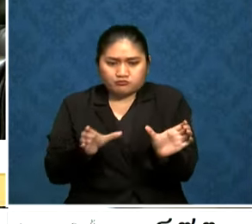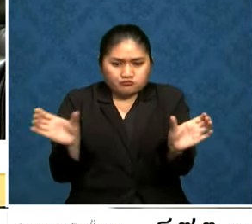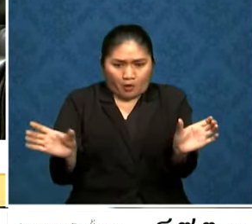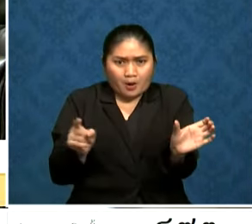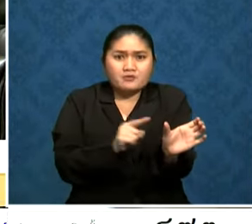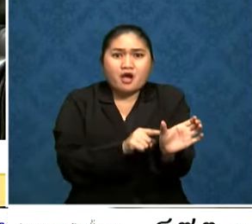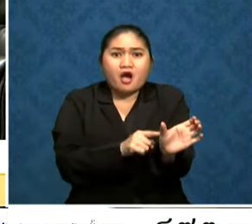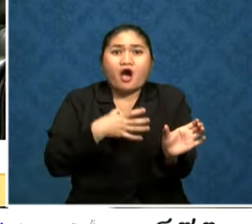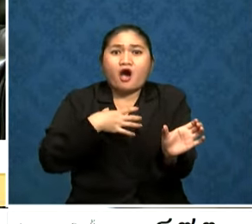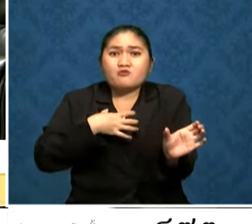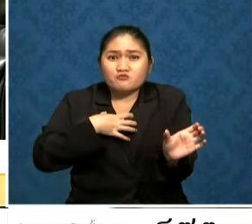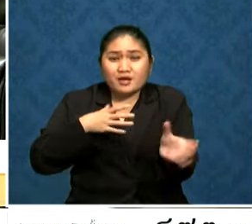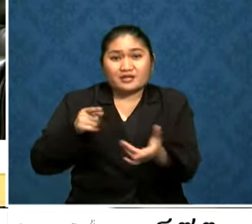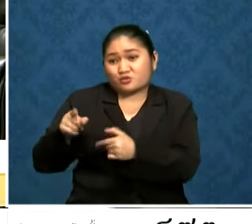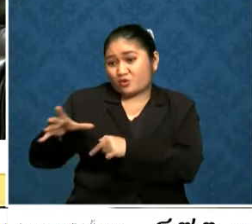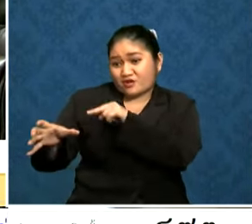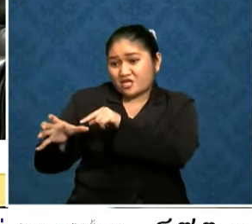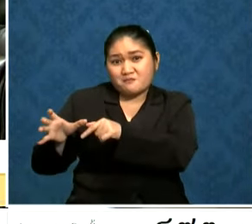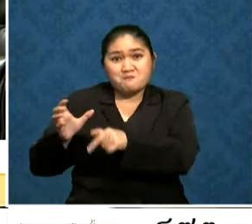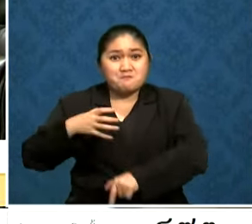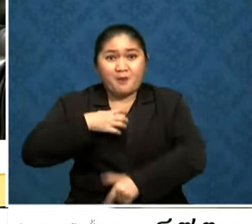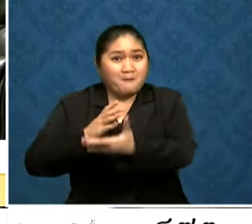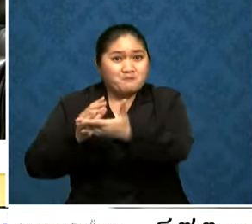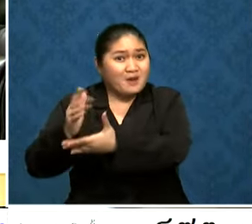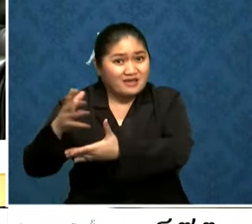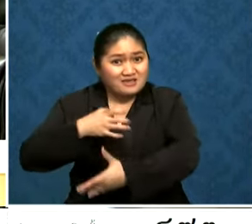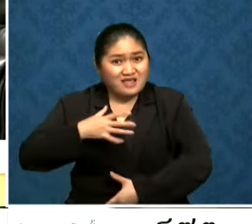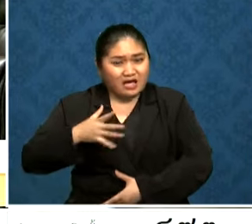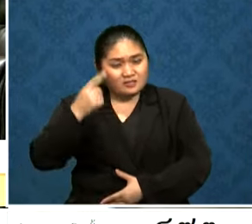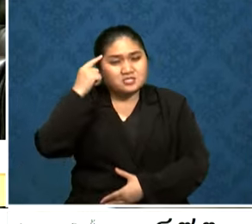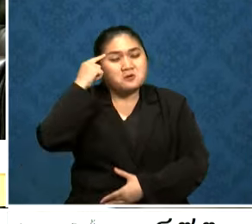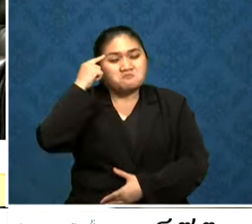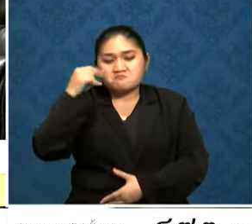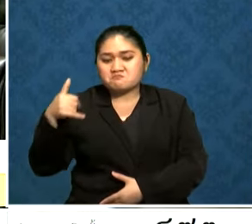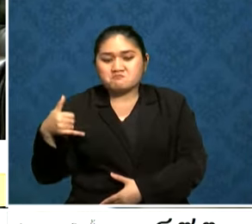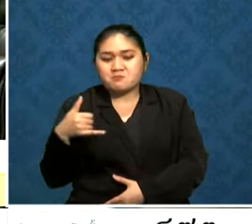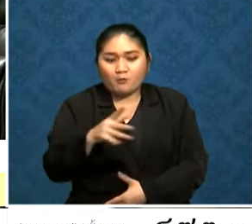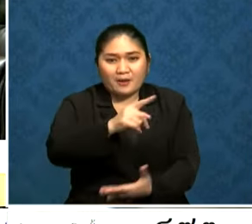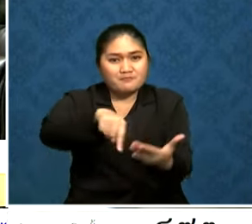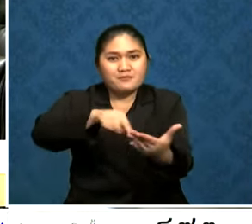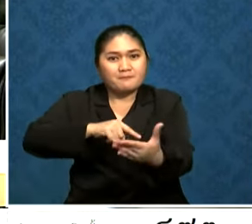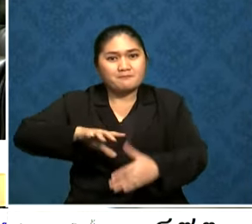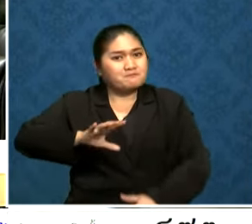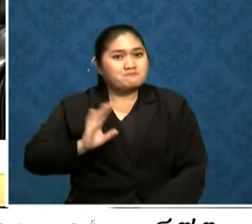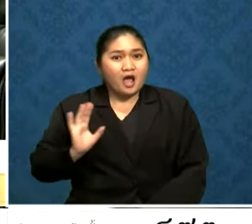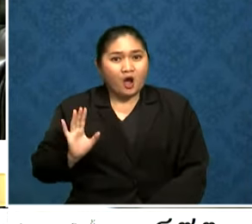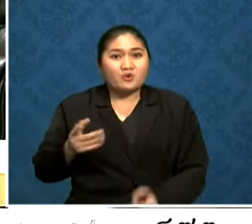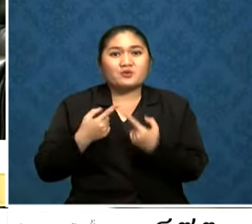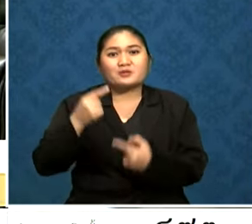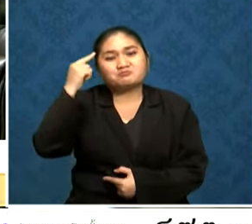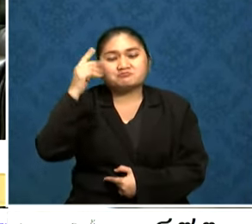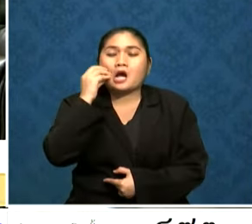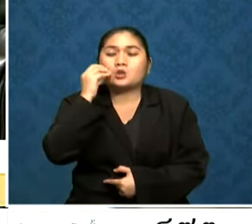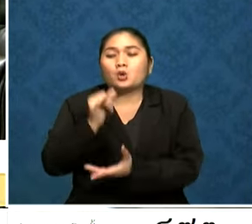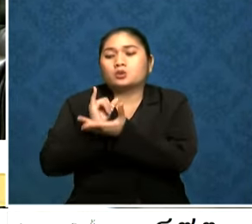์ะนั้นมีแงจงใจในการไม่ออกมาลง edeninhasตงไปตรงมาแต่เลือกนอนอยู่